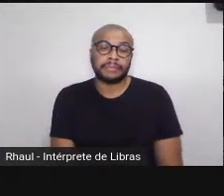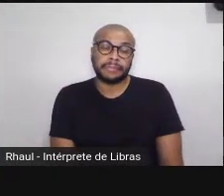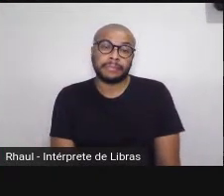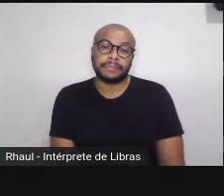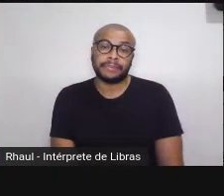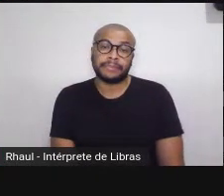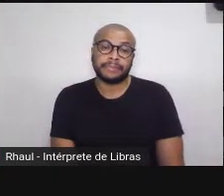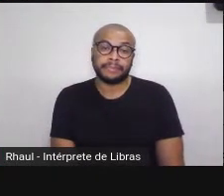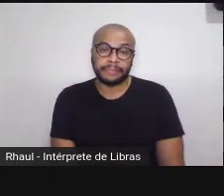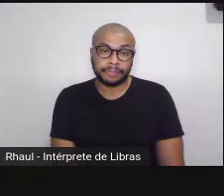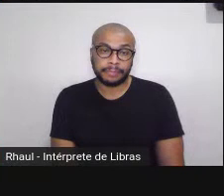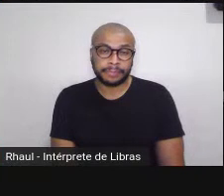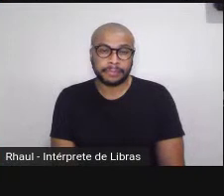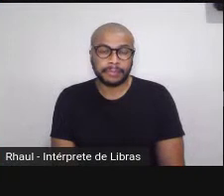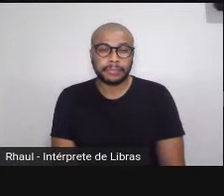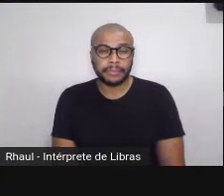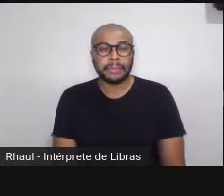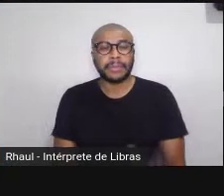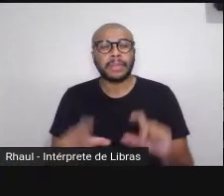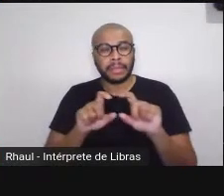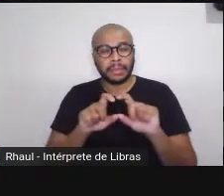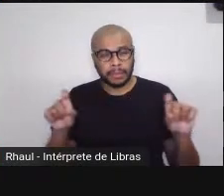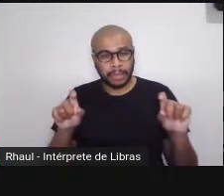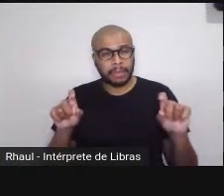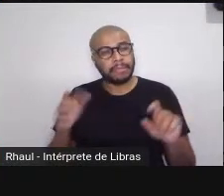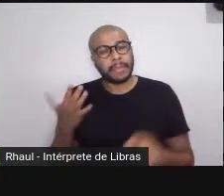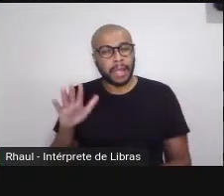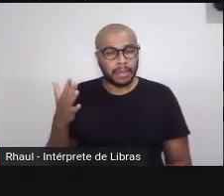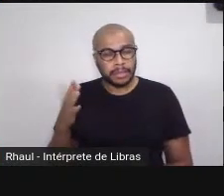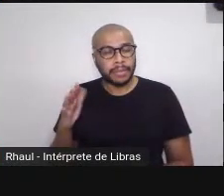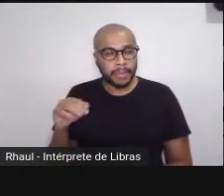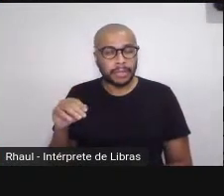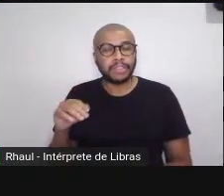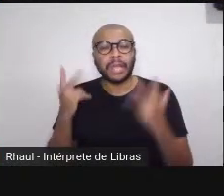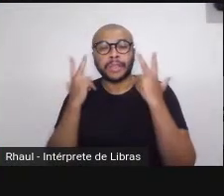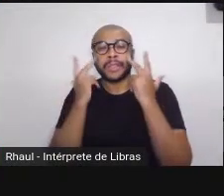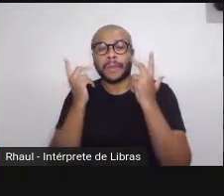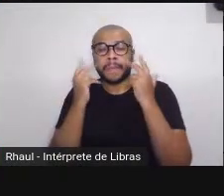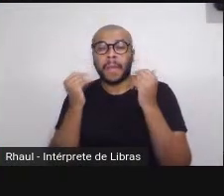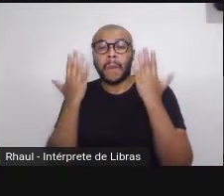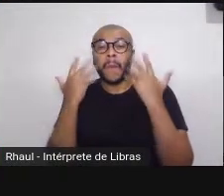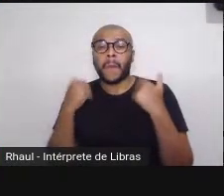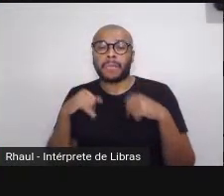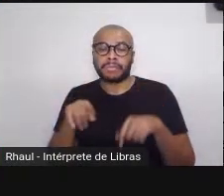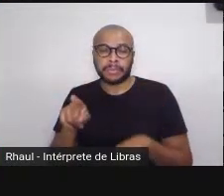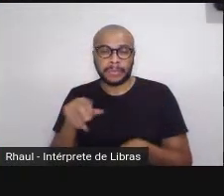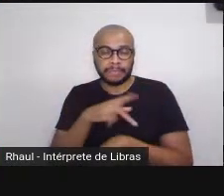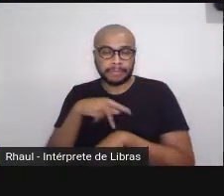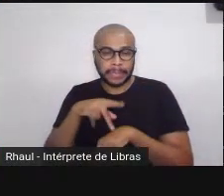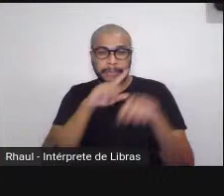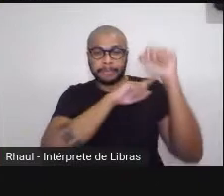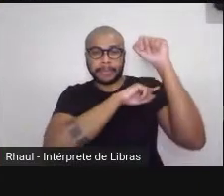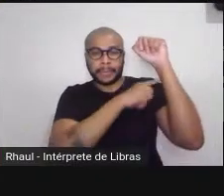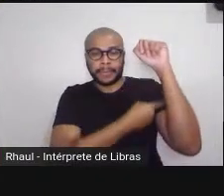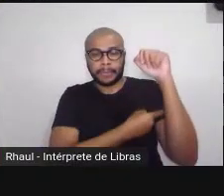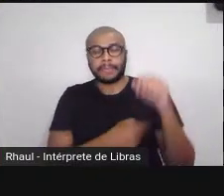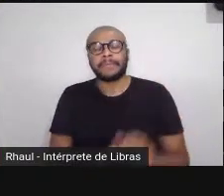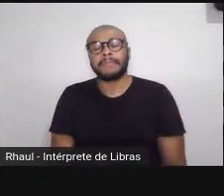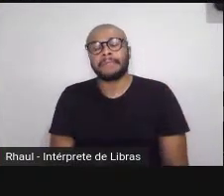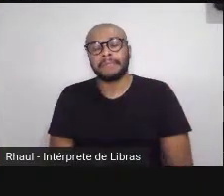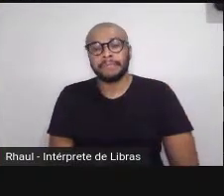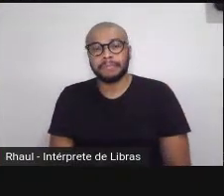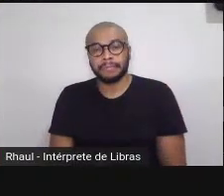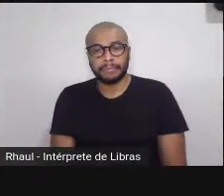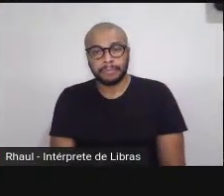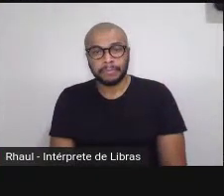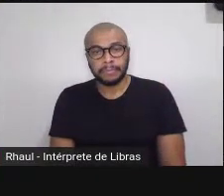Maliny. As terminações que são as mais ou menos esperadas. Przyglądam się Annie Malinie, widzę Annę Malinę, idę z